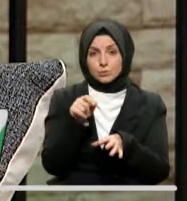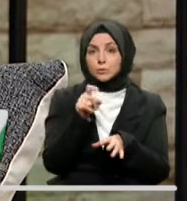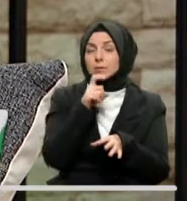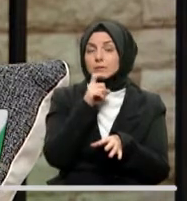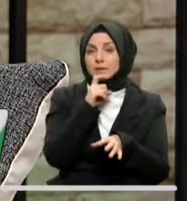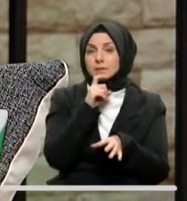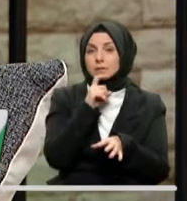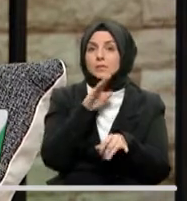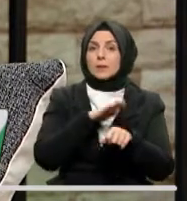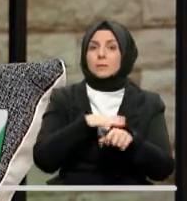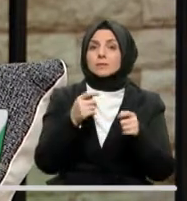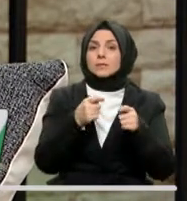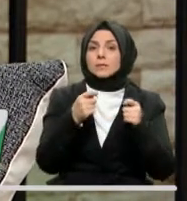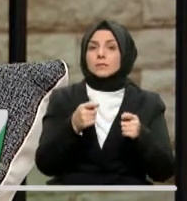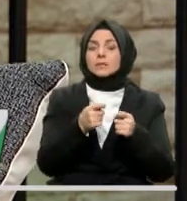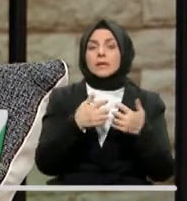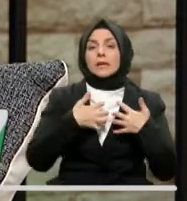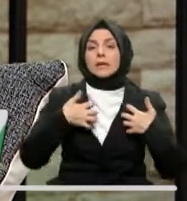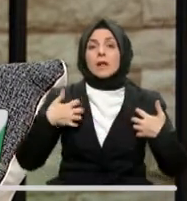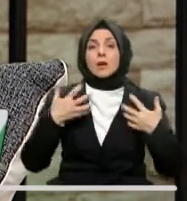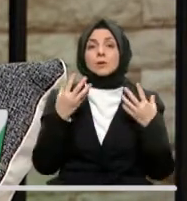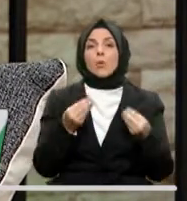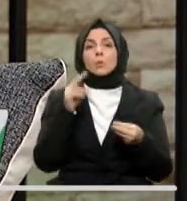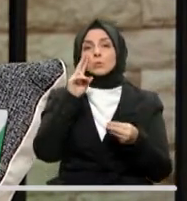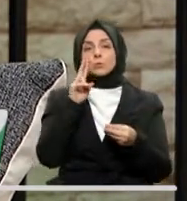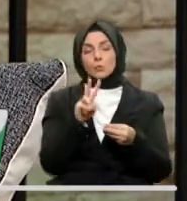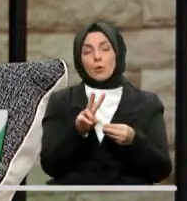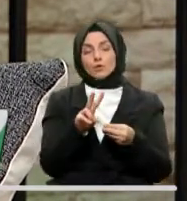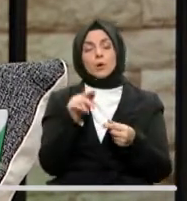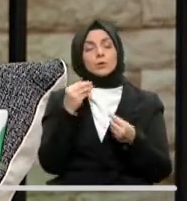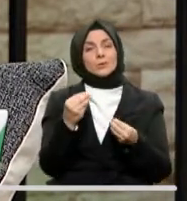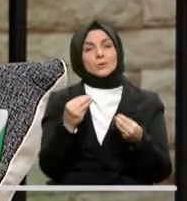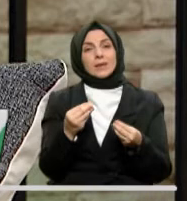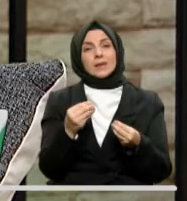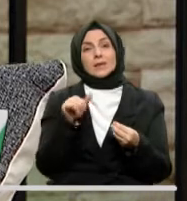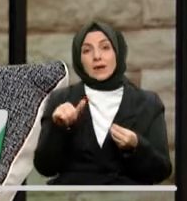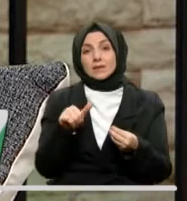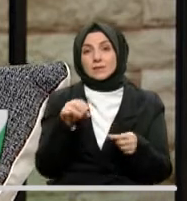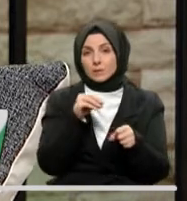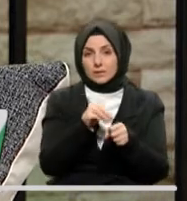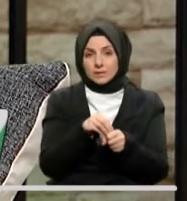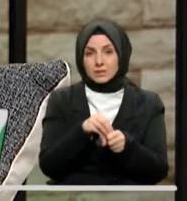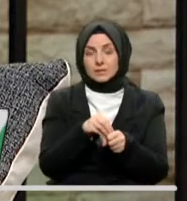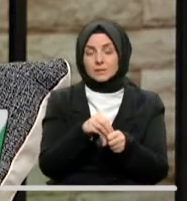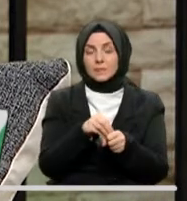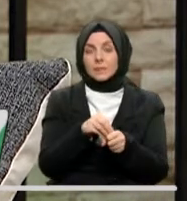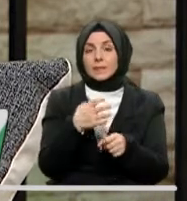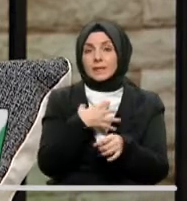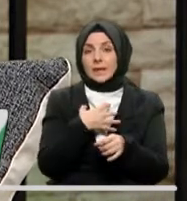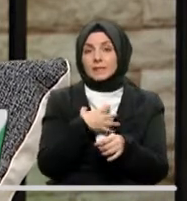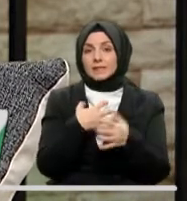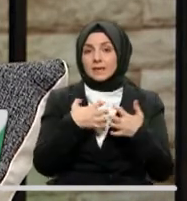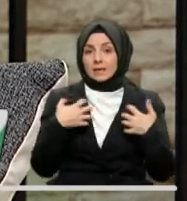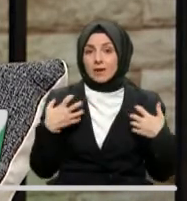hak etmiyorsun İyi olan şeylere layık değilsin algısı güzel Onu yaklaştırması Çünkü bilinçaltı hep Alışık olduğu